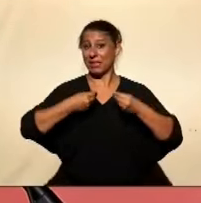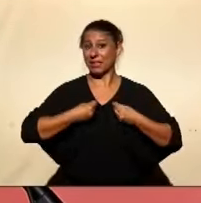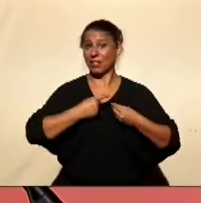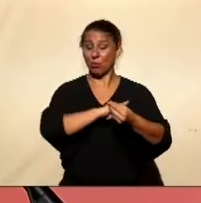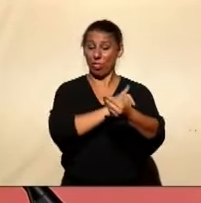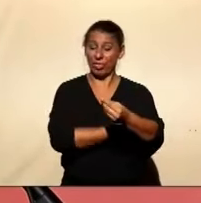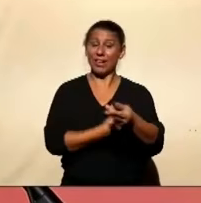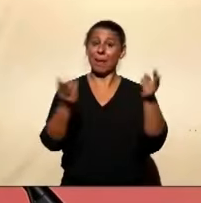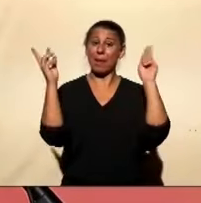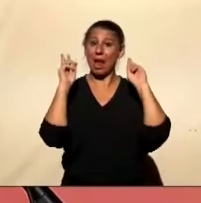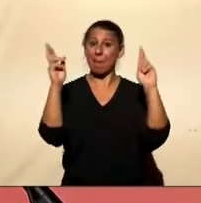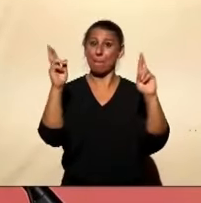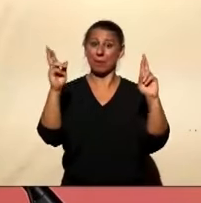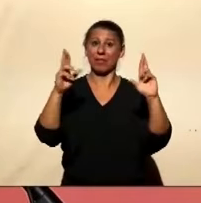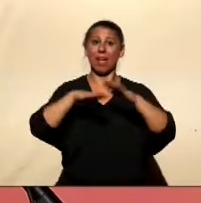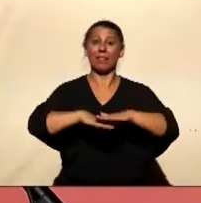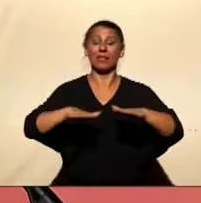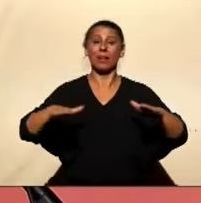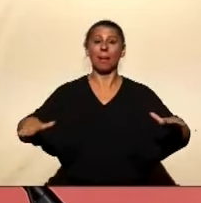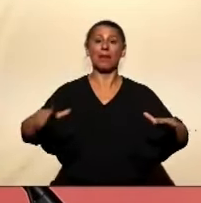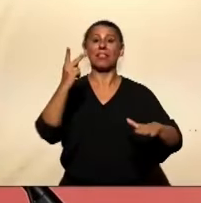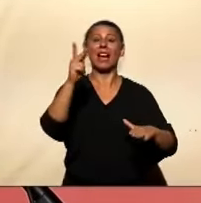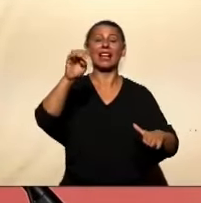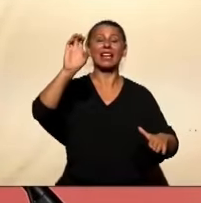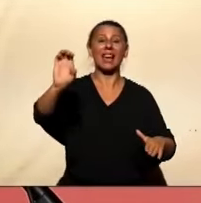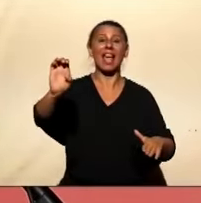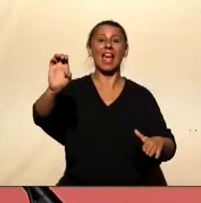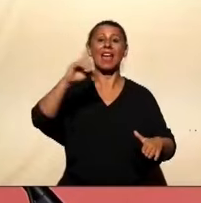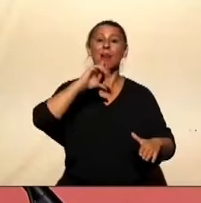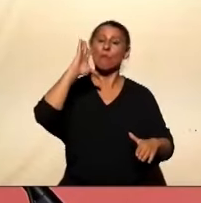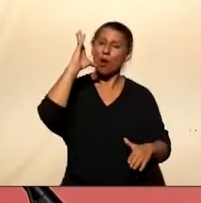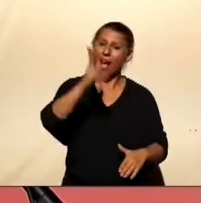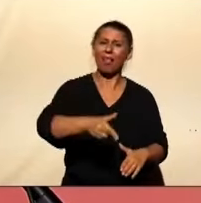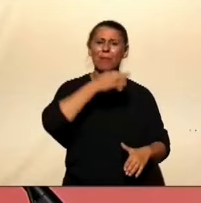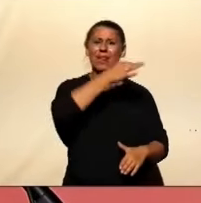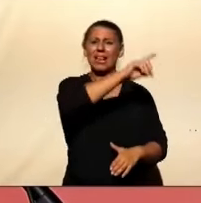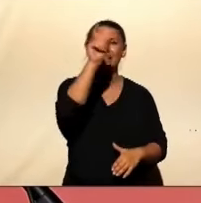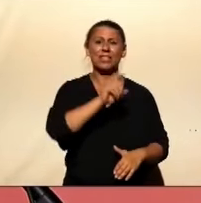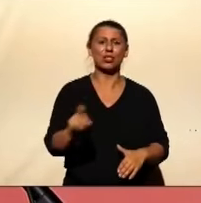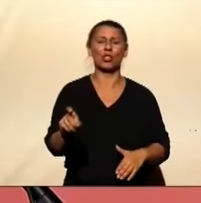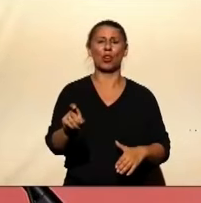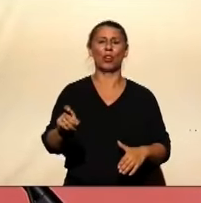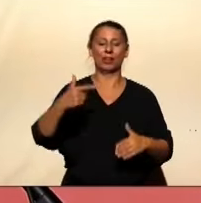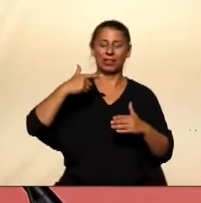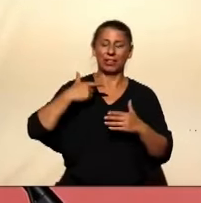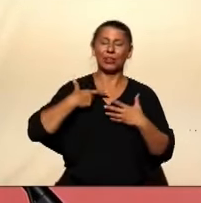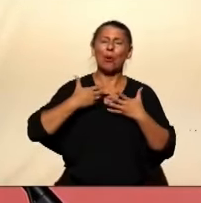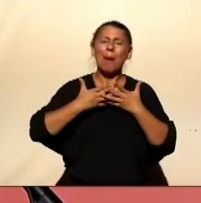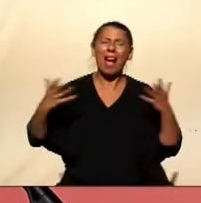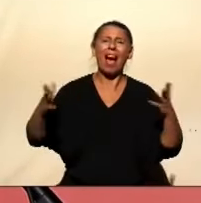και ελπίδα τα παιδιά της ΚΝΕ που λένε κάθε μέρα στη ζωή το μέγα